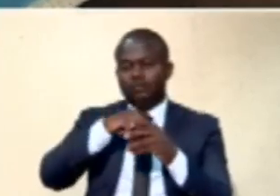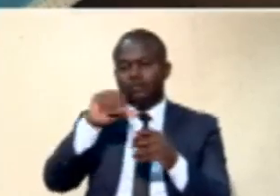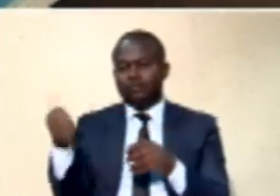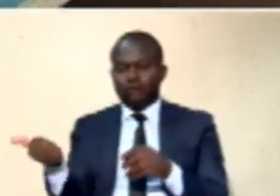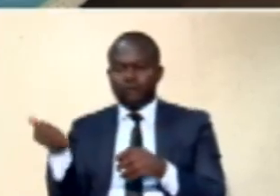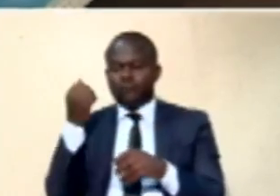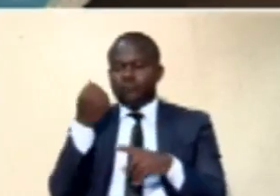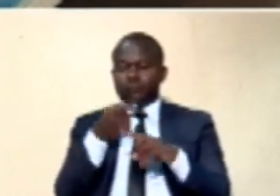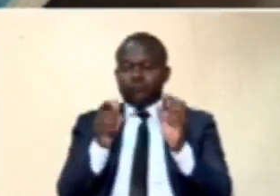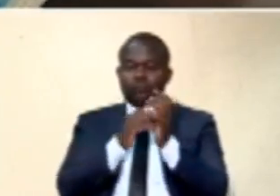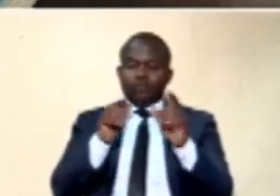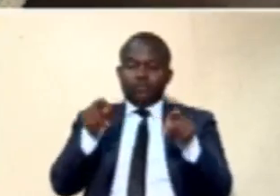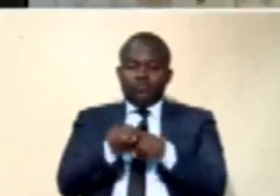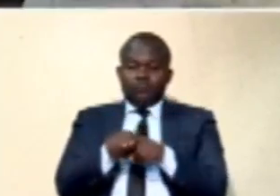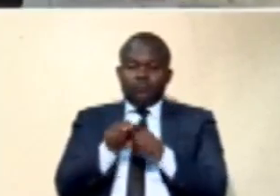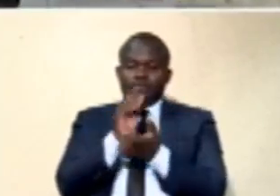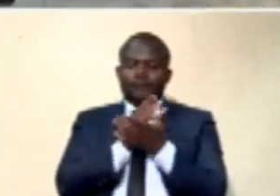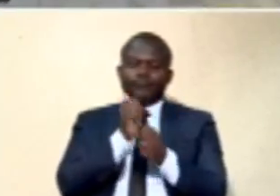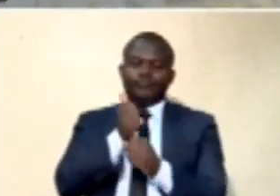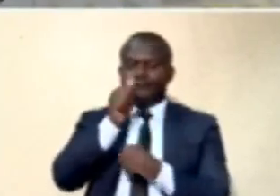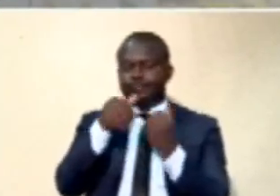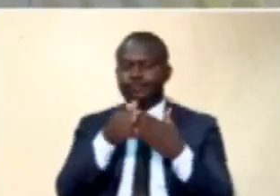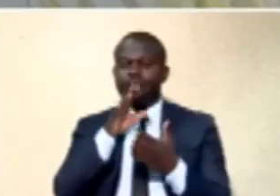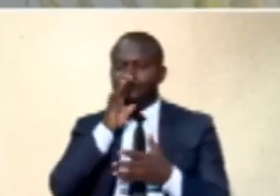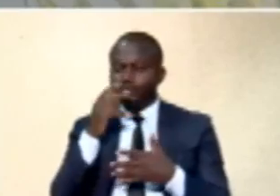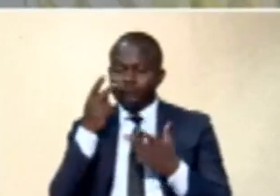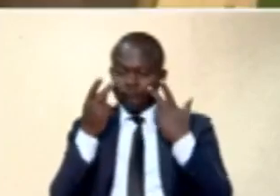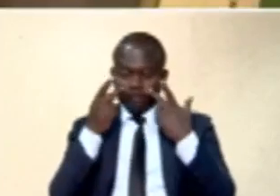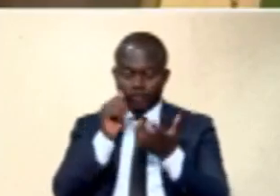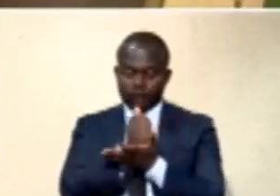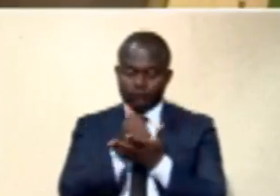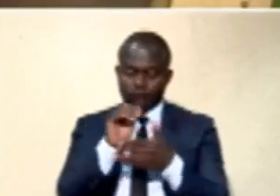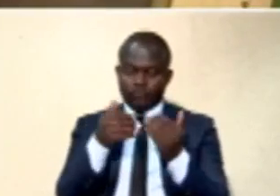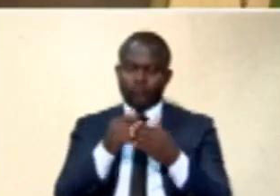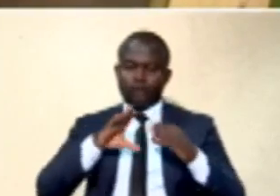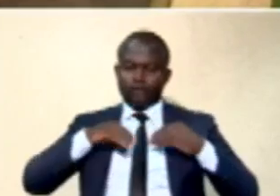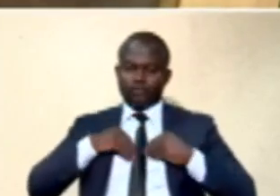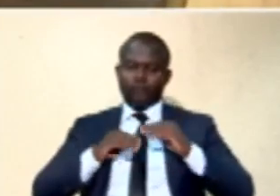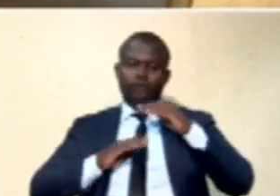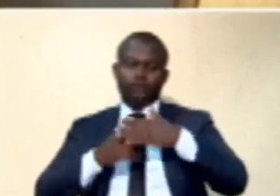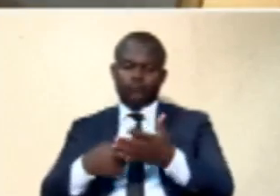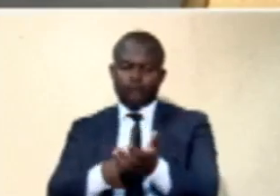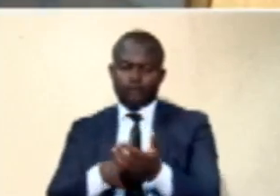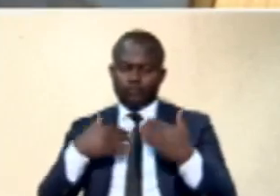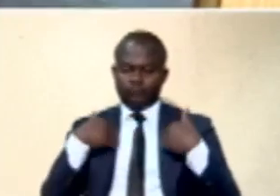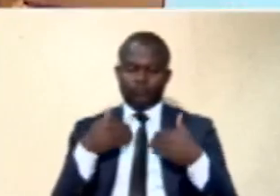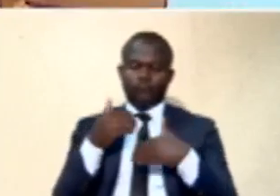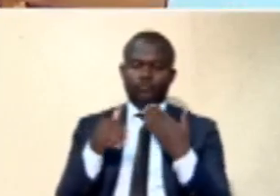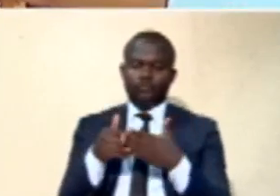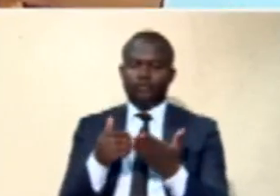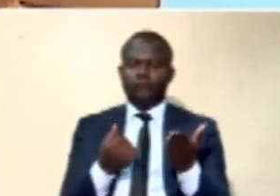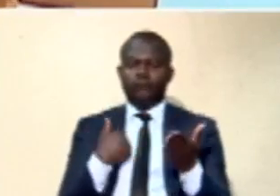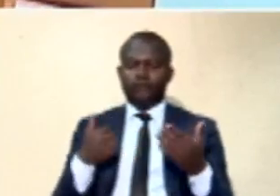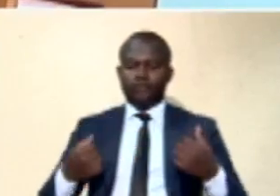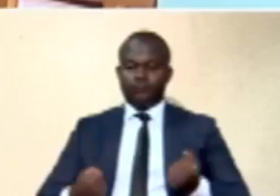bityo, hari bamwe muri ba rwiyemezamirimo bavuga ko gutinda kubona ibyangombwa bibemerera kuvura abakoresha mituelle de sante bigira